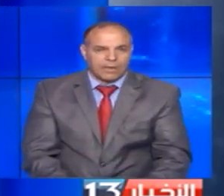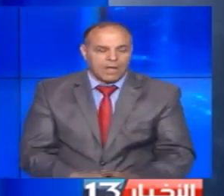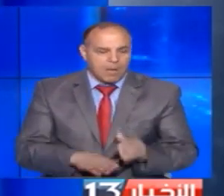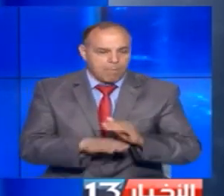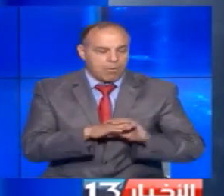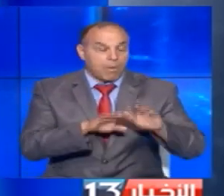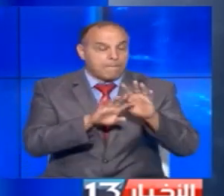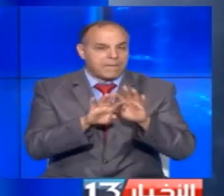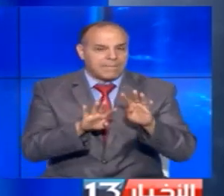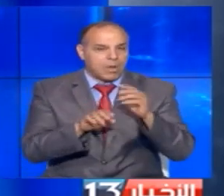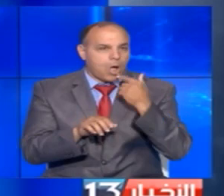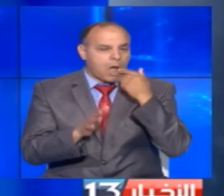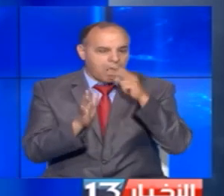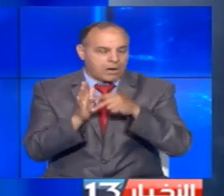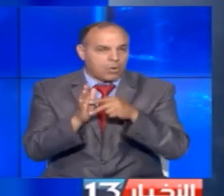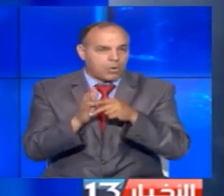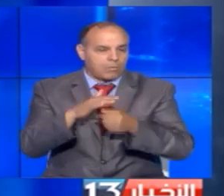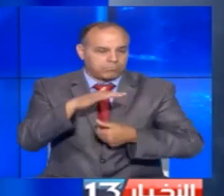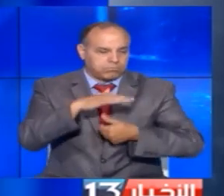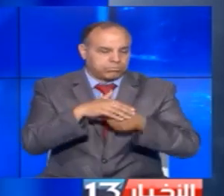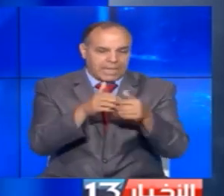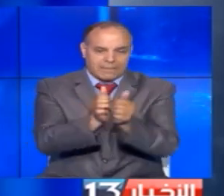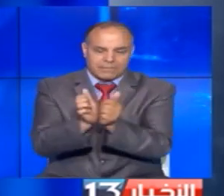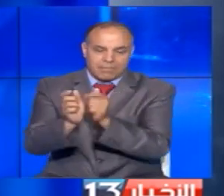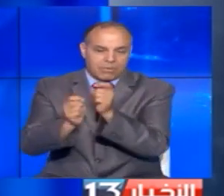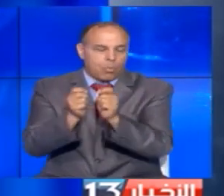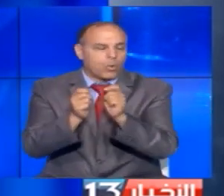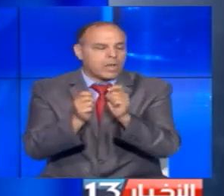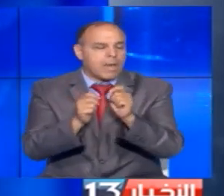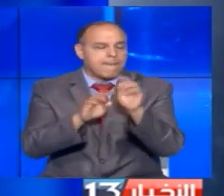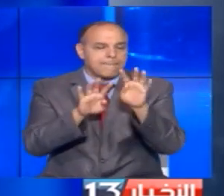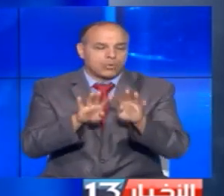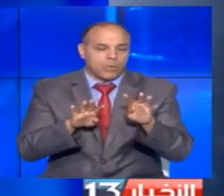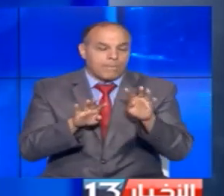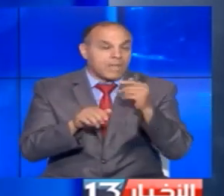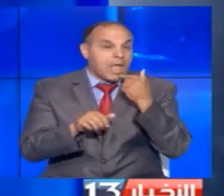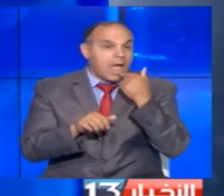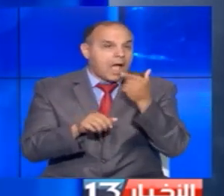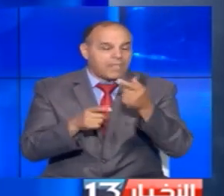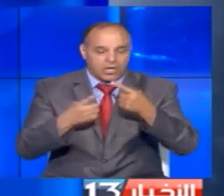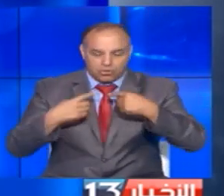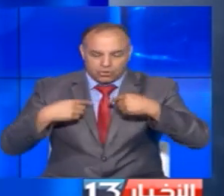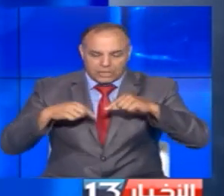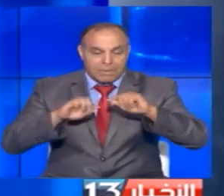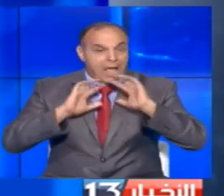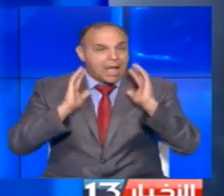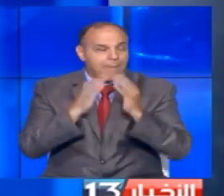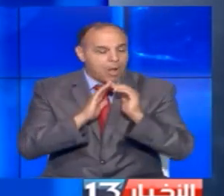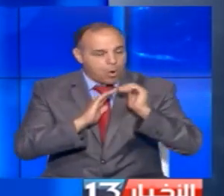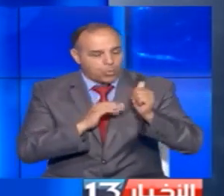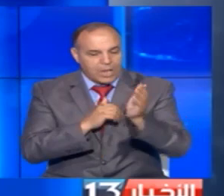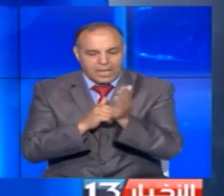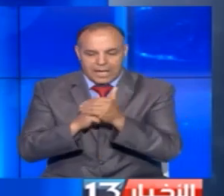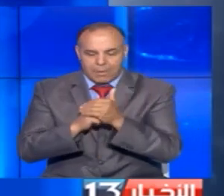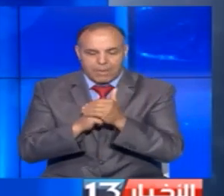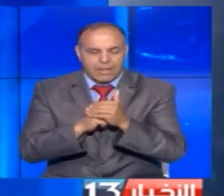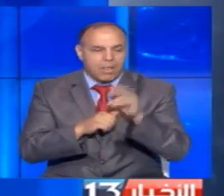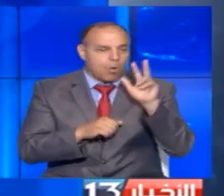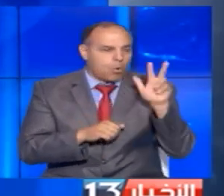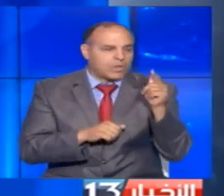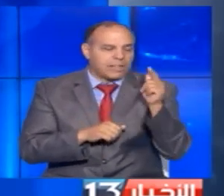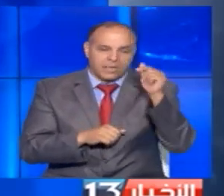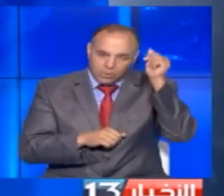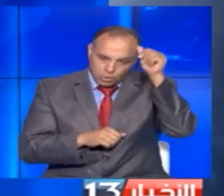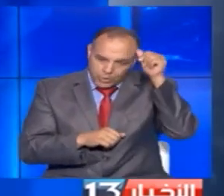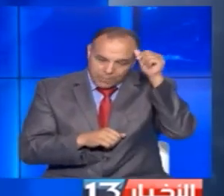البرلماني قرر رؤساء الكتل النيابيه بمجلس النواب الشعب عقد جلسه عامه غدا الاربعاء الحادي والثلاثين من